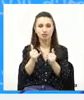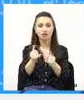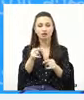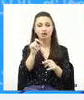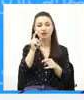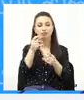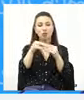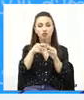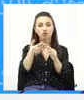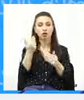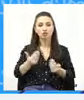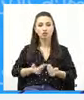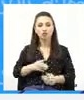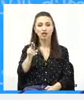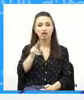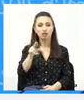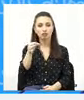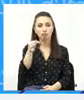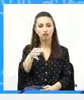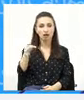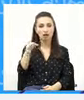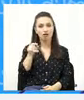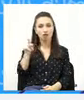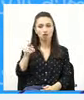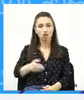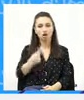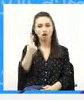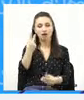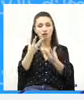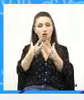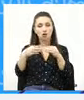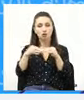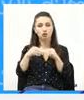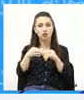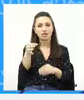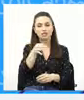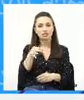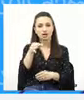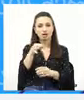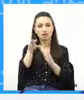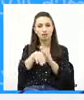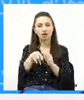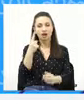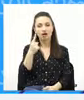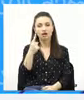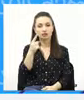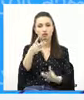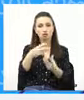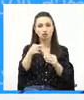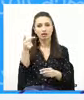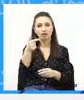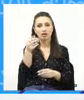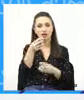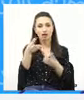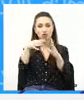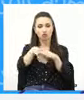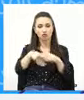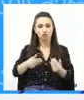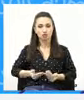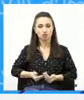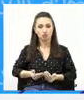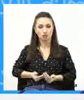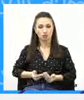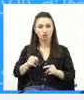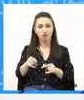მათგან 11 ოჯახი ცხოვრობს დიდუბის რაიონში, ერთი ოჯახი სამგორის რაიონში, ხოლო ერთიც გლდანის რაიონში. გარდა